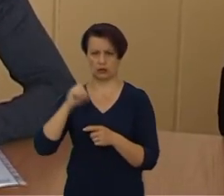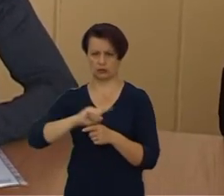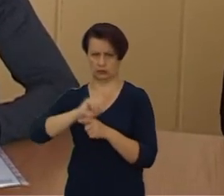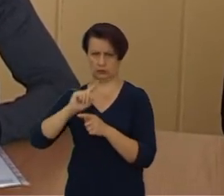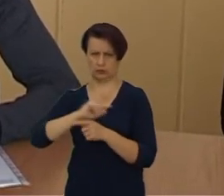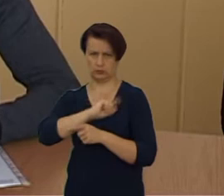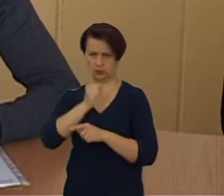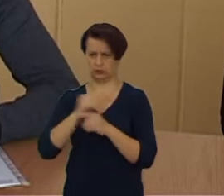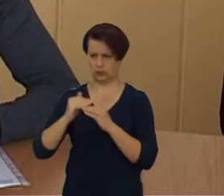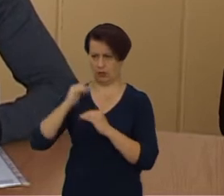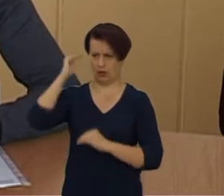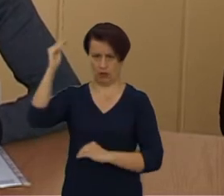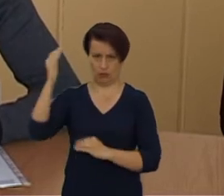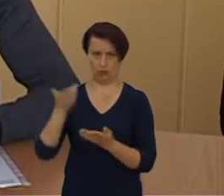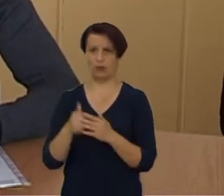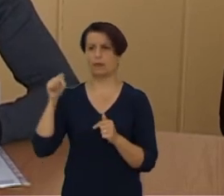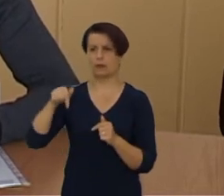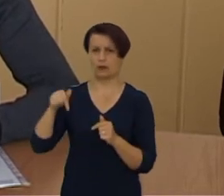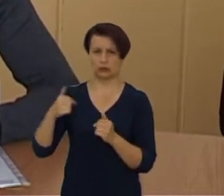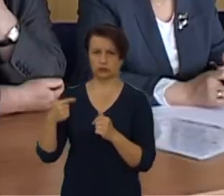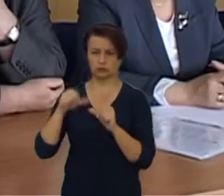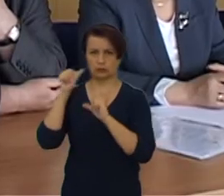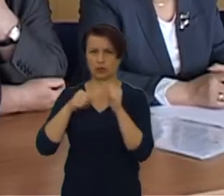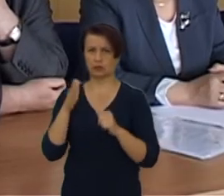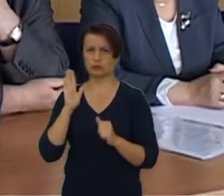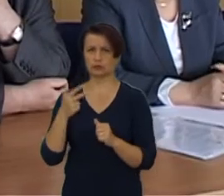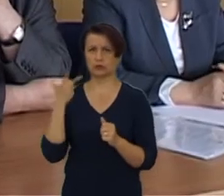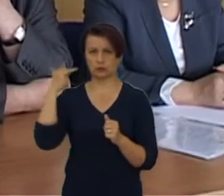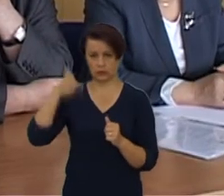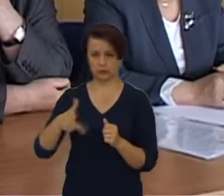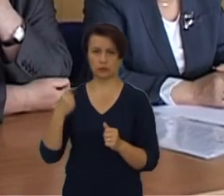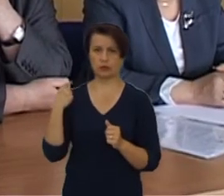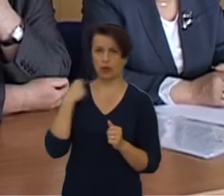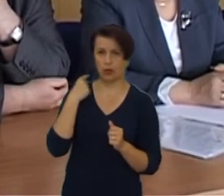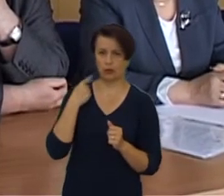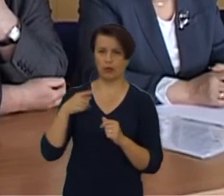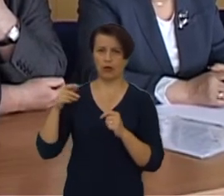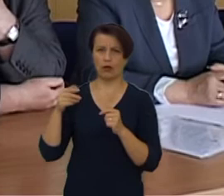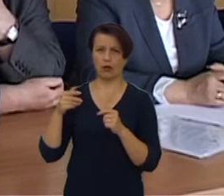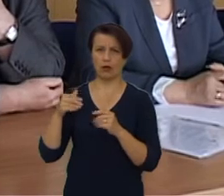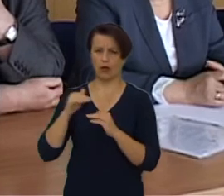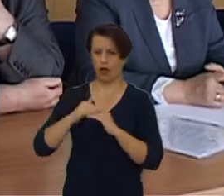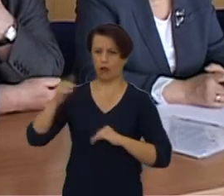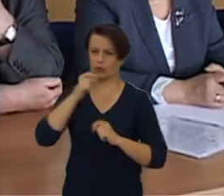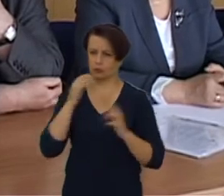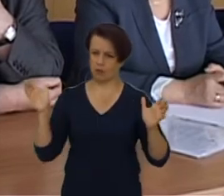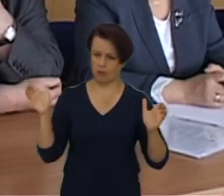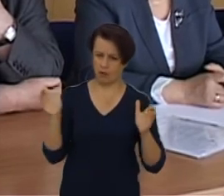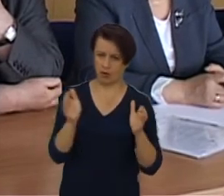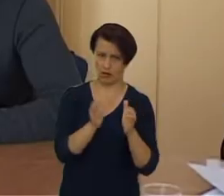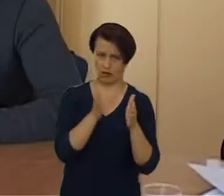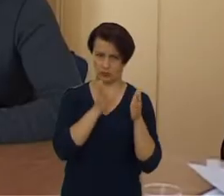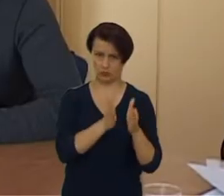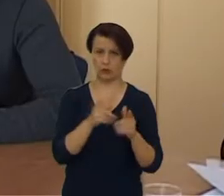koncentracijos viršimai. Šiemet komplekse planuojama beveik vietoj 3000 kiaulių auginti tik trečdalį viso gyvulių